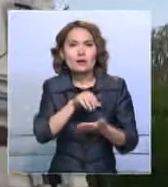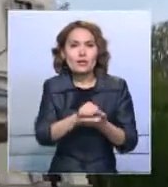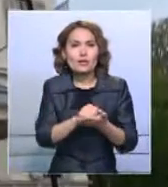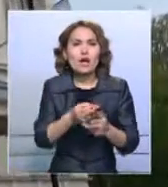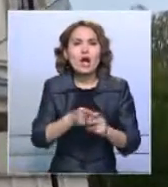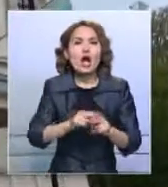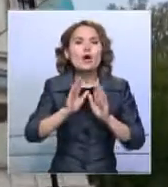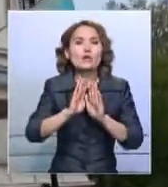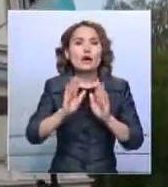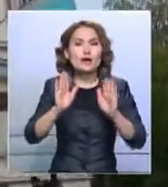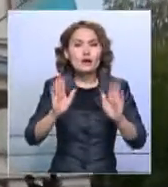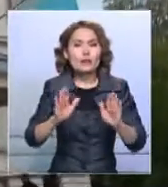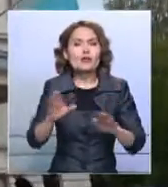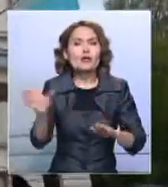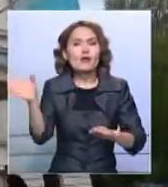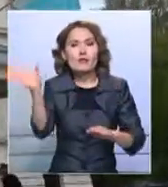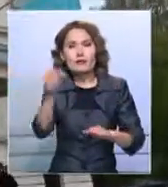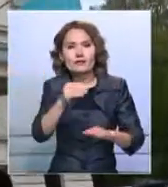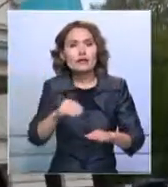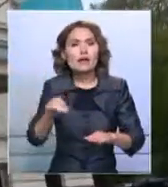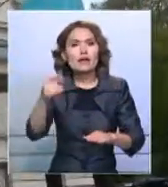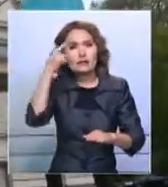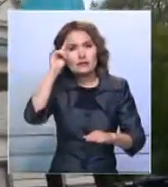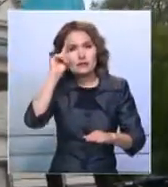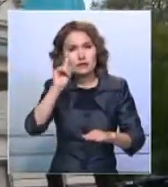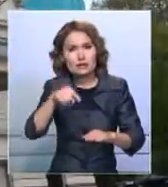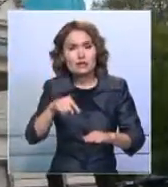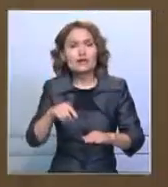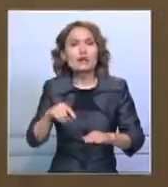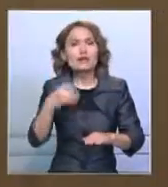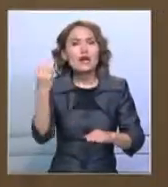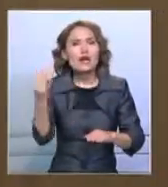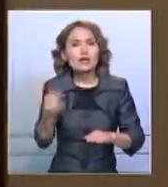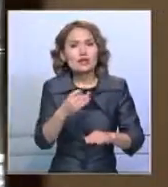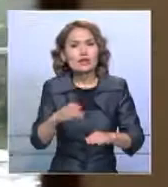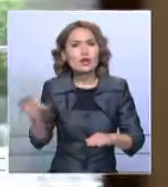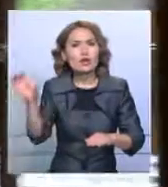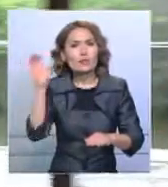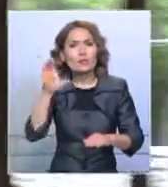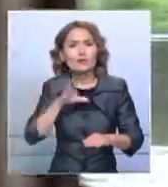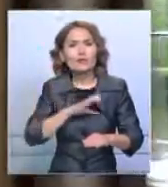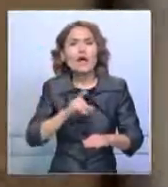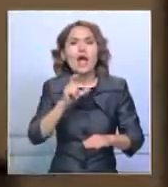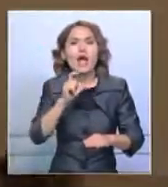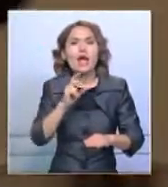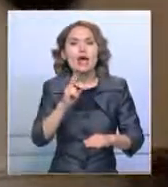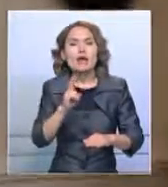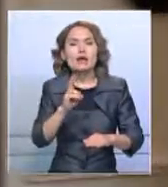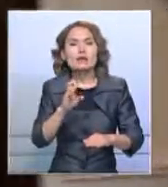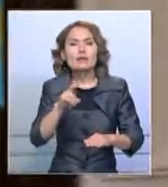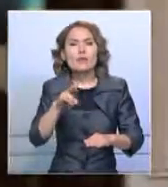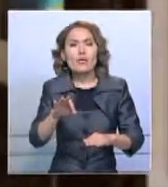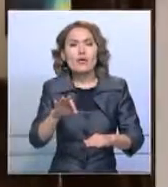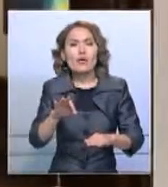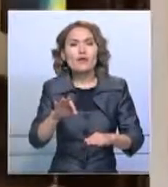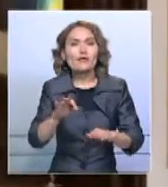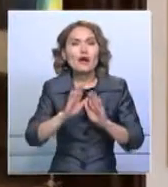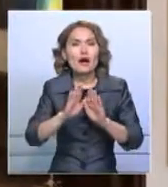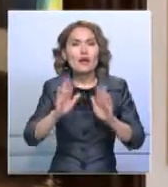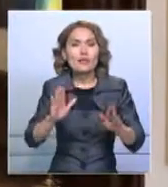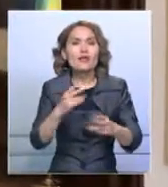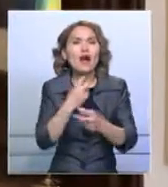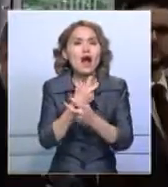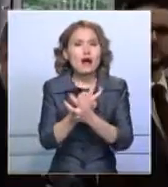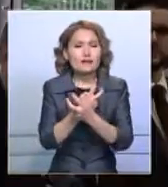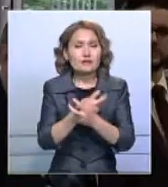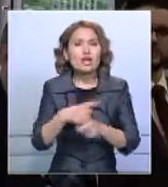Сондықтан болар көрме жайында ақпаратты асқан қызығушылықпен тыңдады. Айта кеткен жөн, экспоға қатысушы елдердің арасында Австрияның